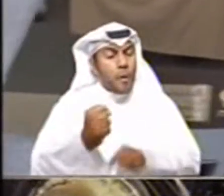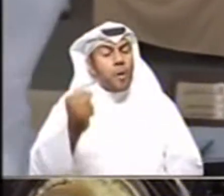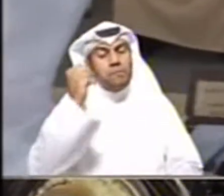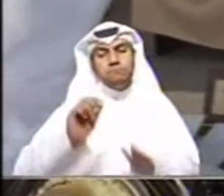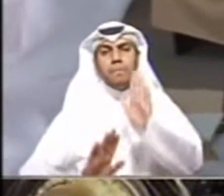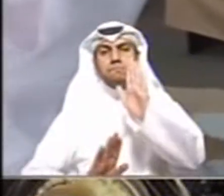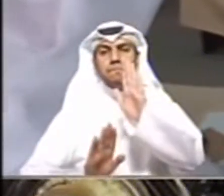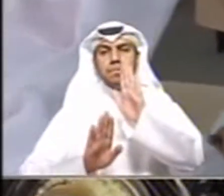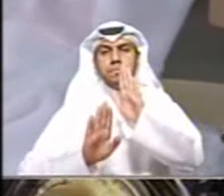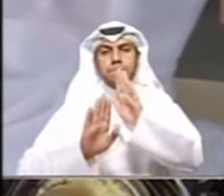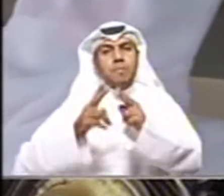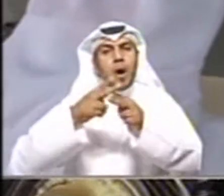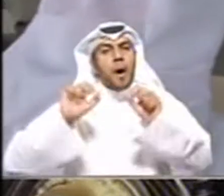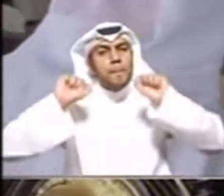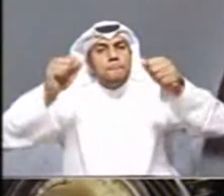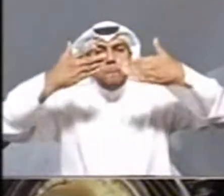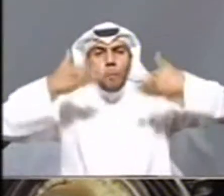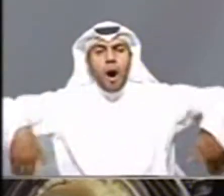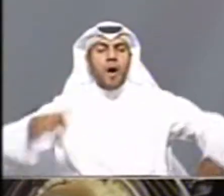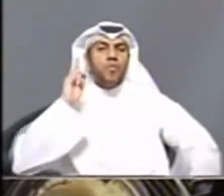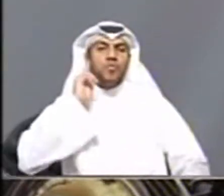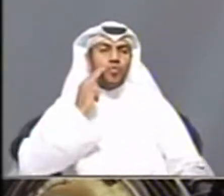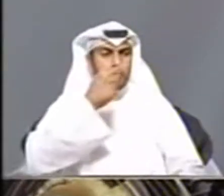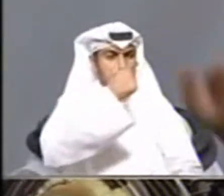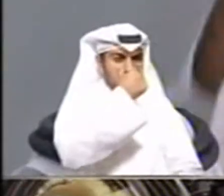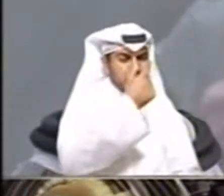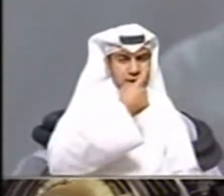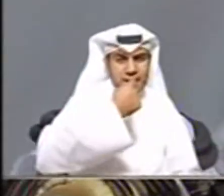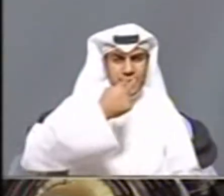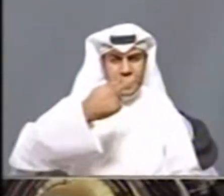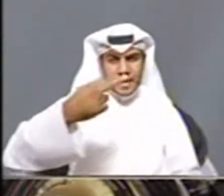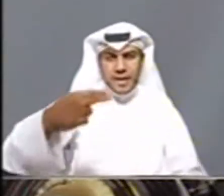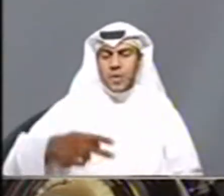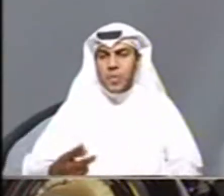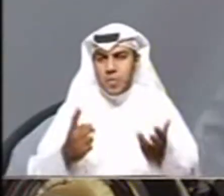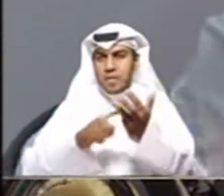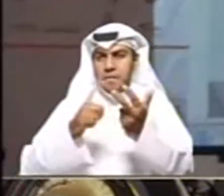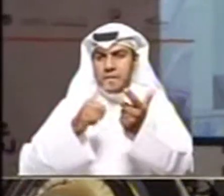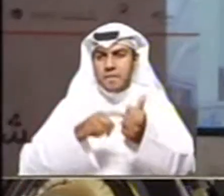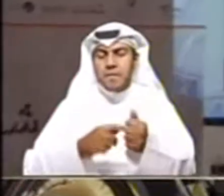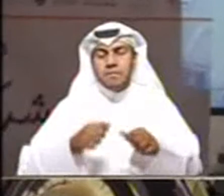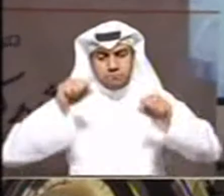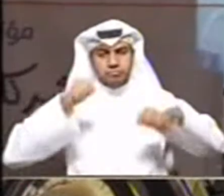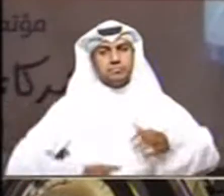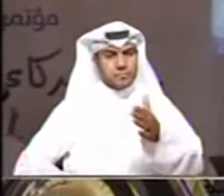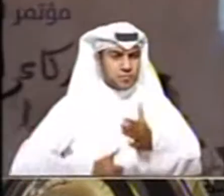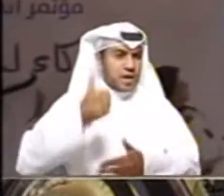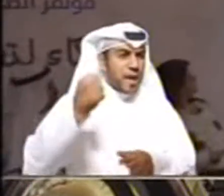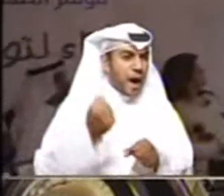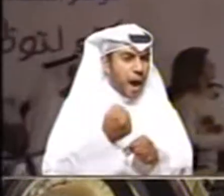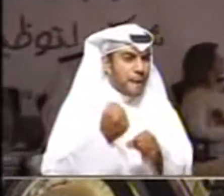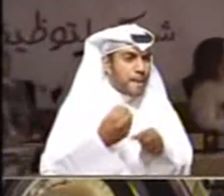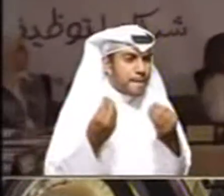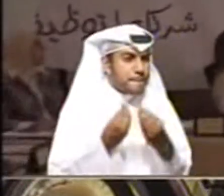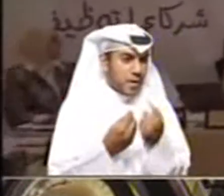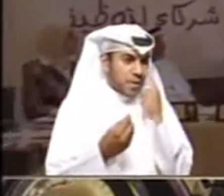المختصة بشؤون ذوي الإعاقة من أجل احتضان هذه الفئة ودعمهم وتمكينهم من خلال توفير بيئة آمنة